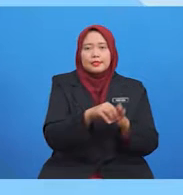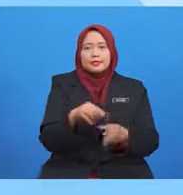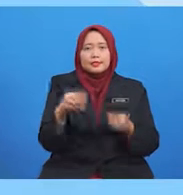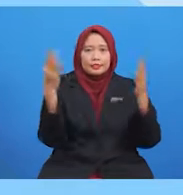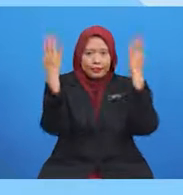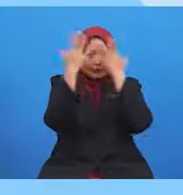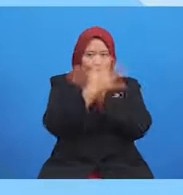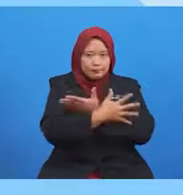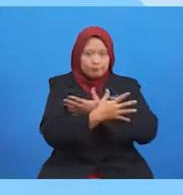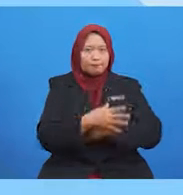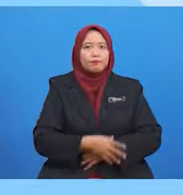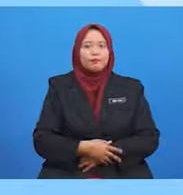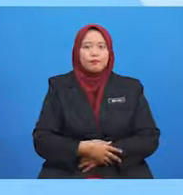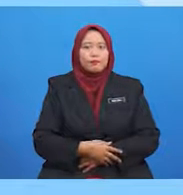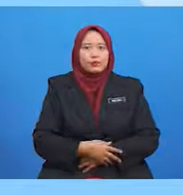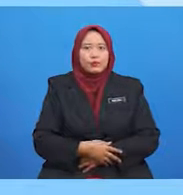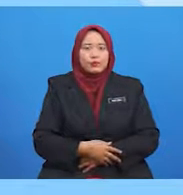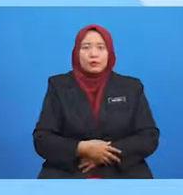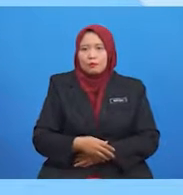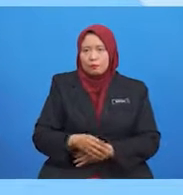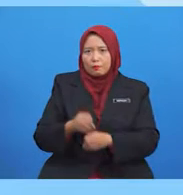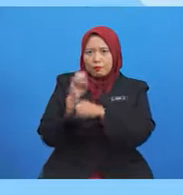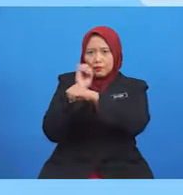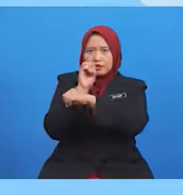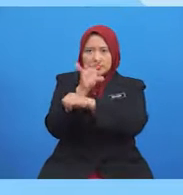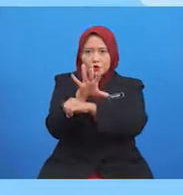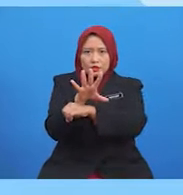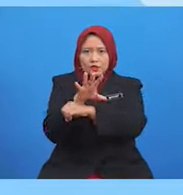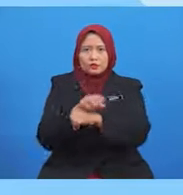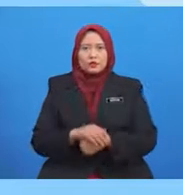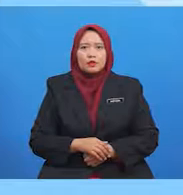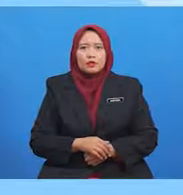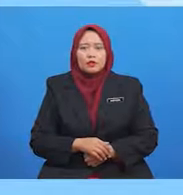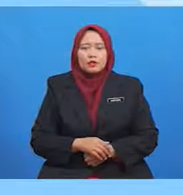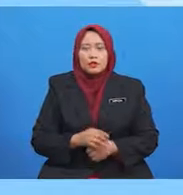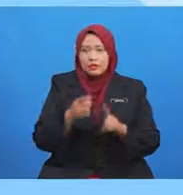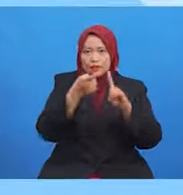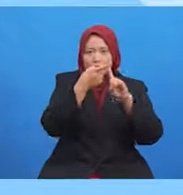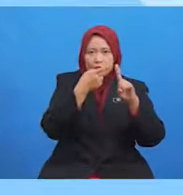Pancaran tersebut juga dikesan berdasarkan ciri pengayunan.